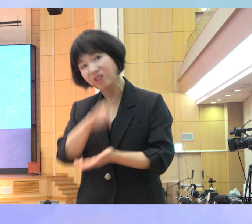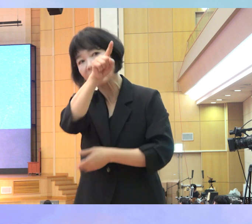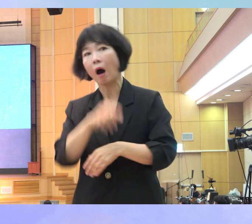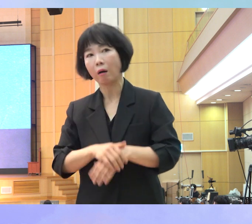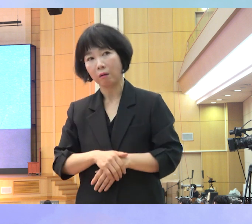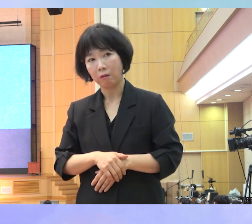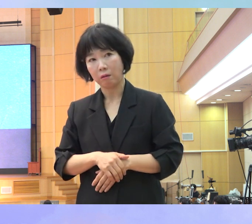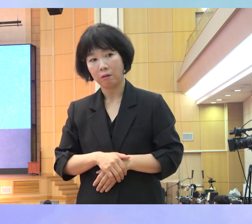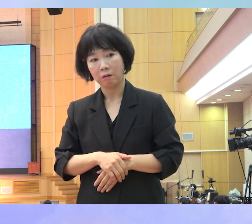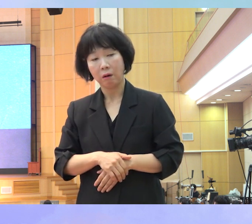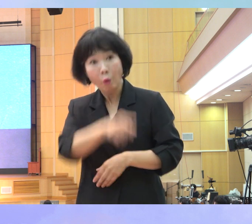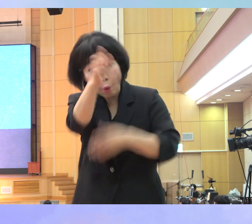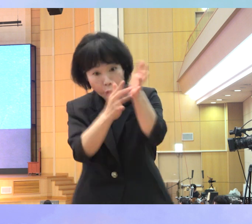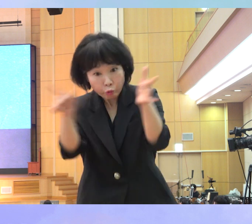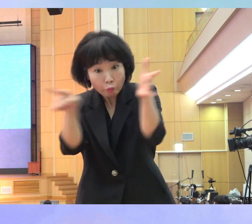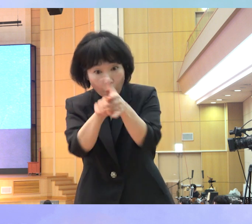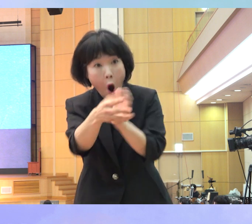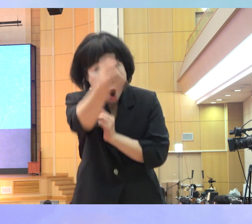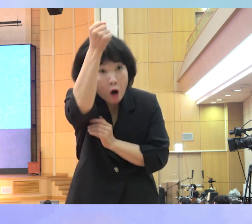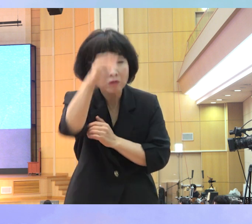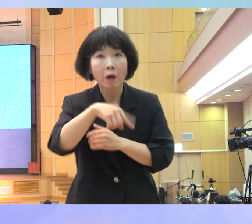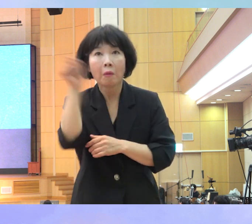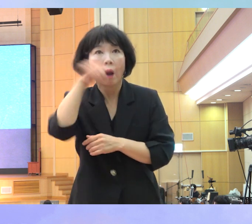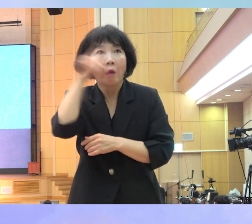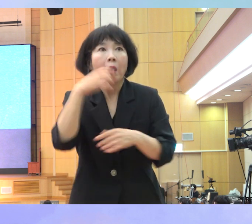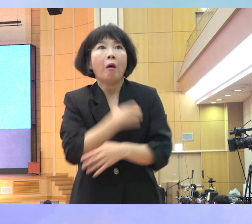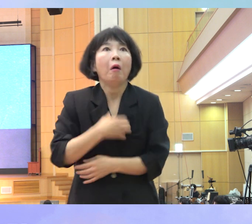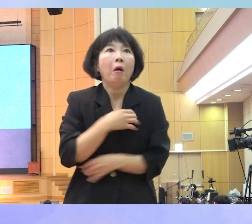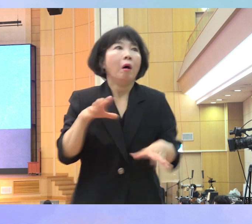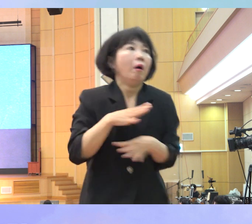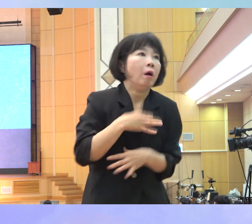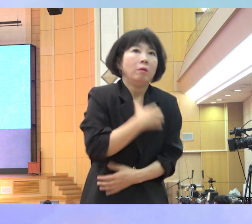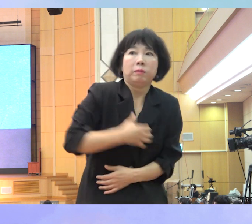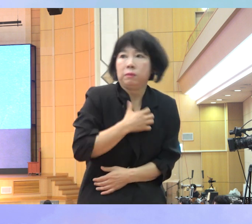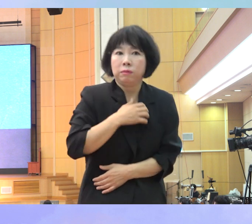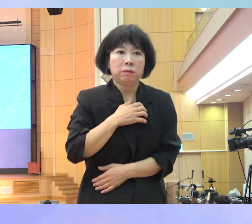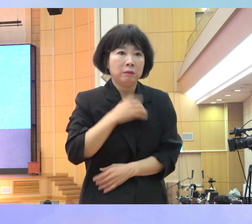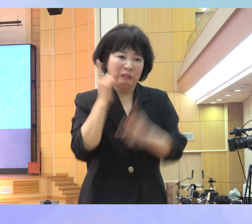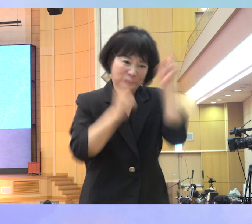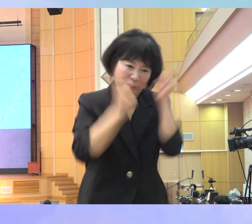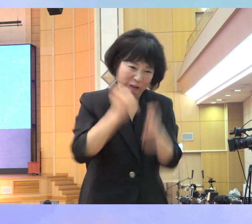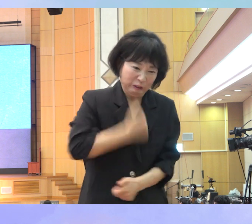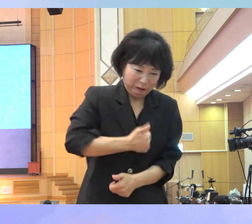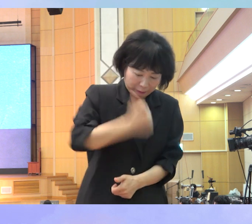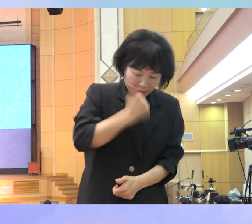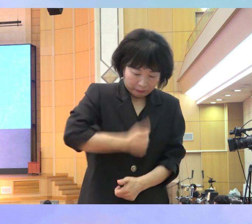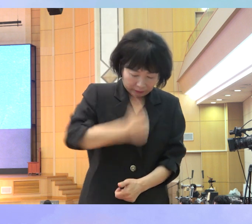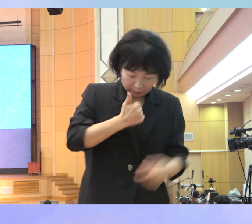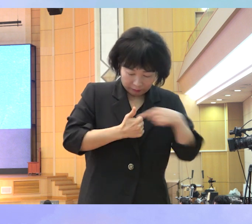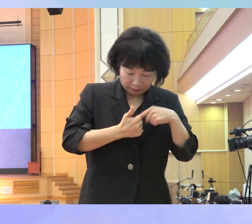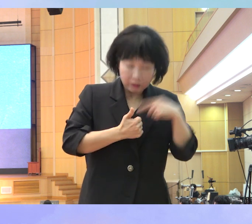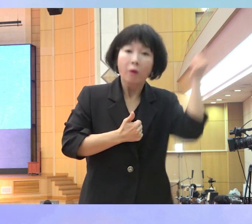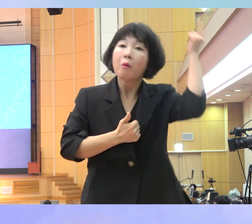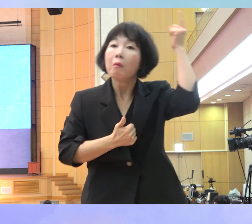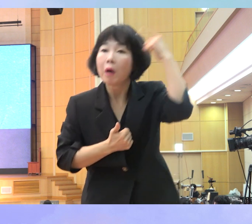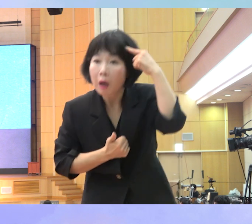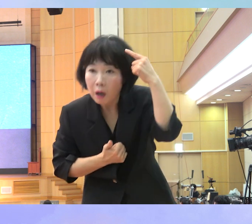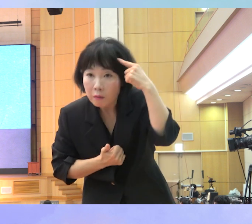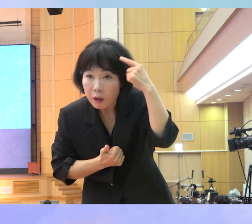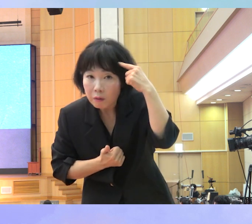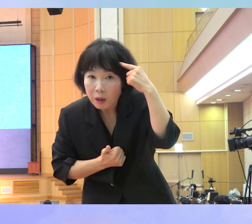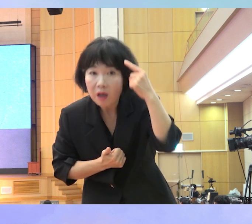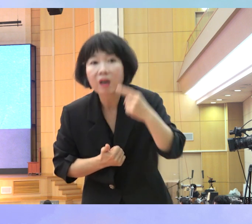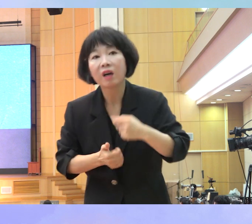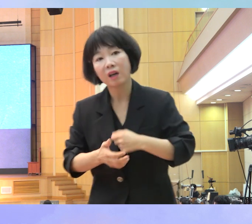두려운 생각이 엄습할 수밖에 없지요. 화나는 생각이 엄습할 수밖에 없지요. 그런데 그거를 오늘 이